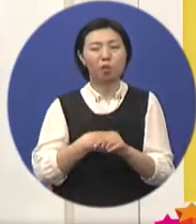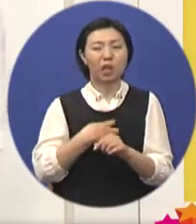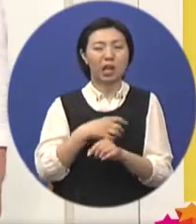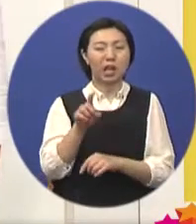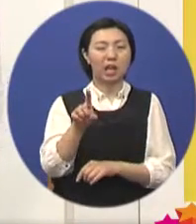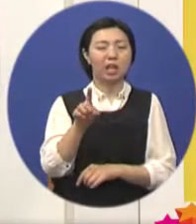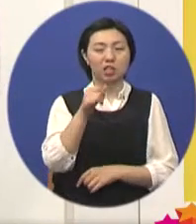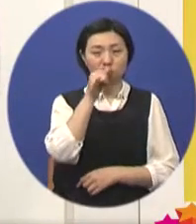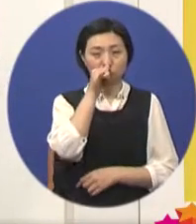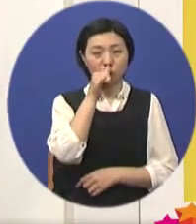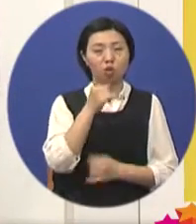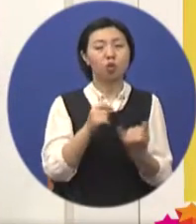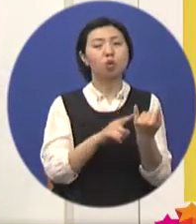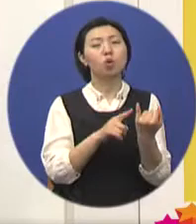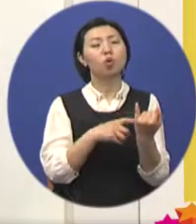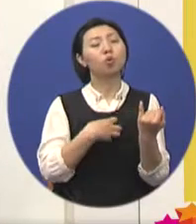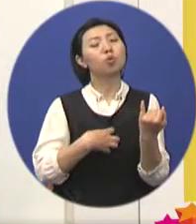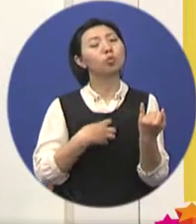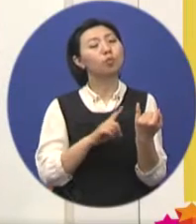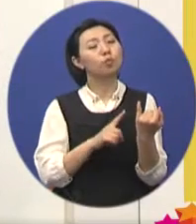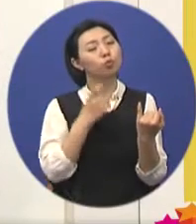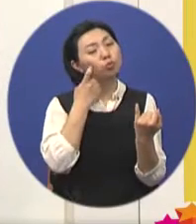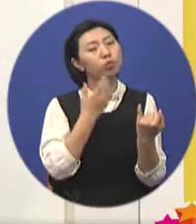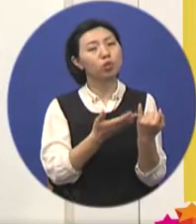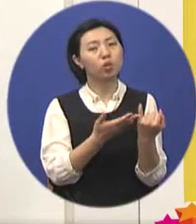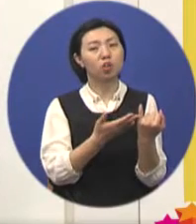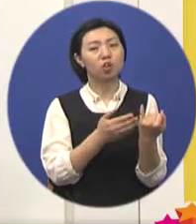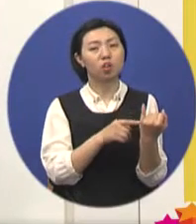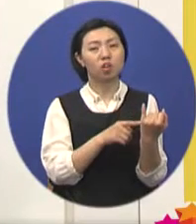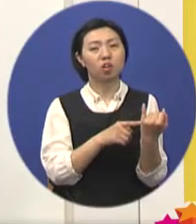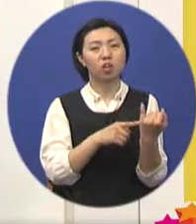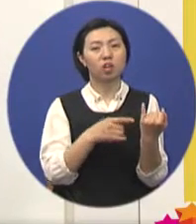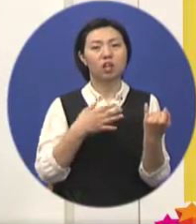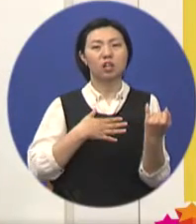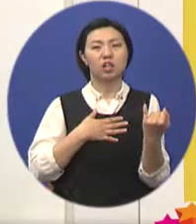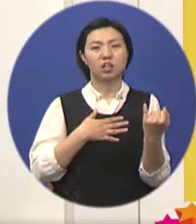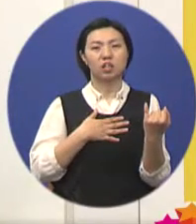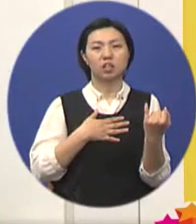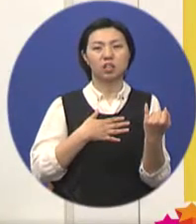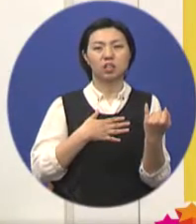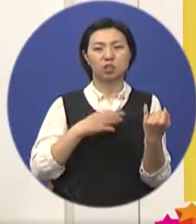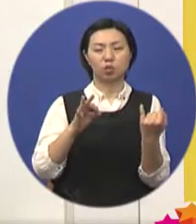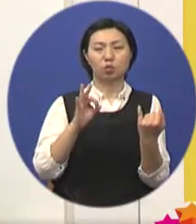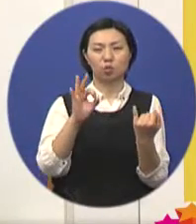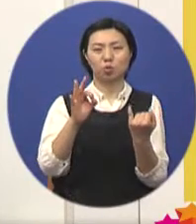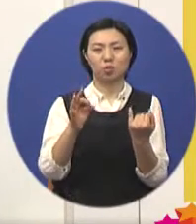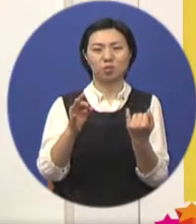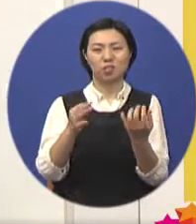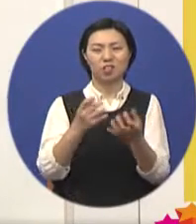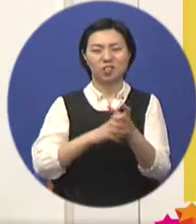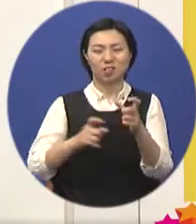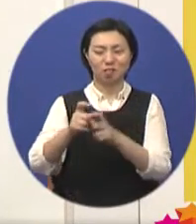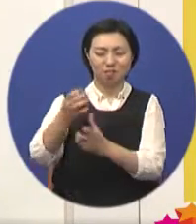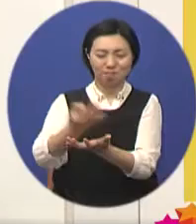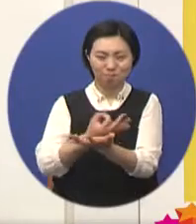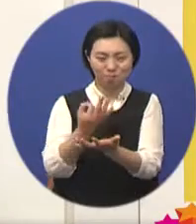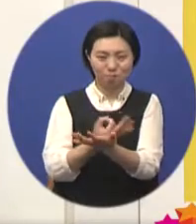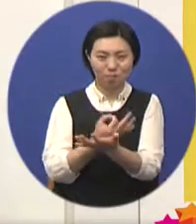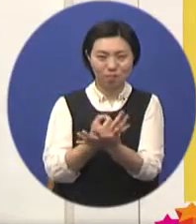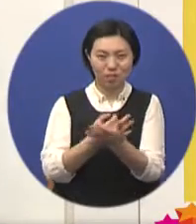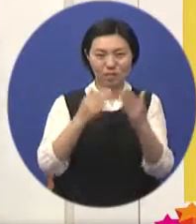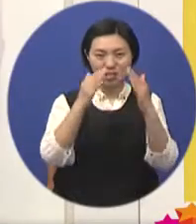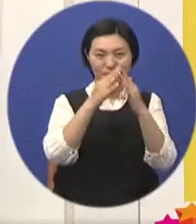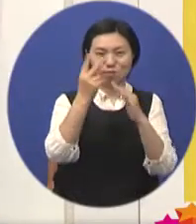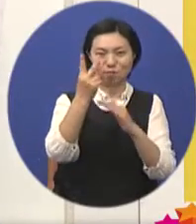행복하겠다. 우리 천사께는 뭐가 걱정이세요? 저는 걱정이 이제 자식들 애들이가? 잘 되는 거. 돈 더 네. 많이 버는 거. 집을 두